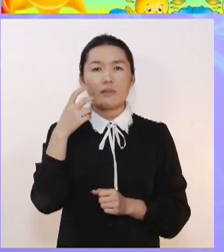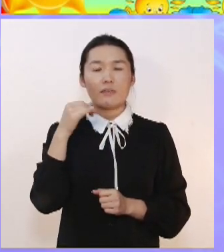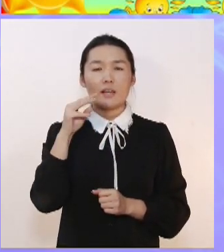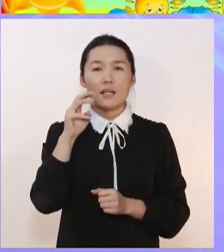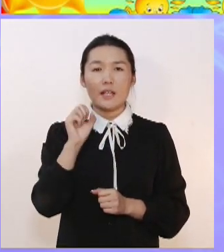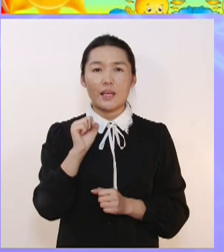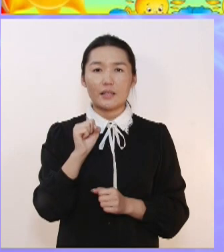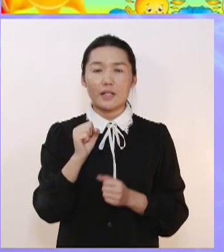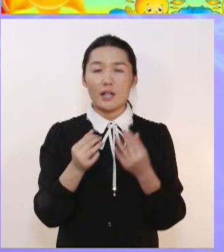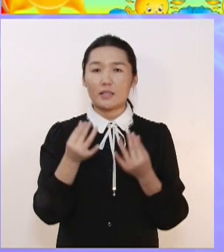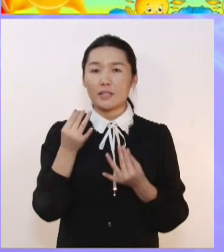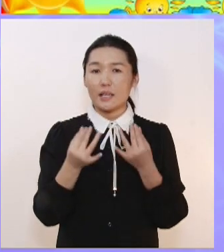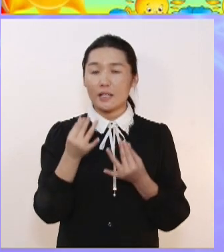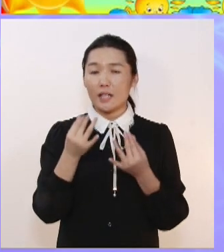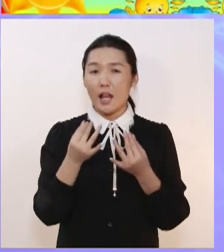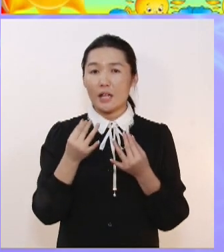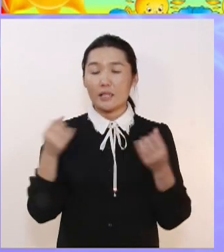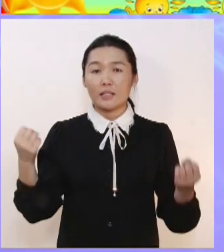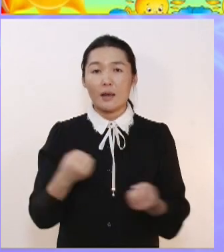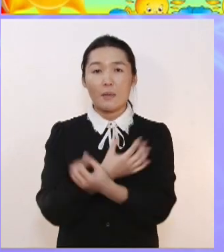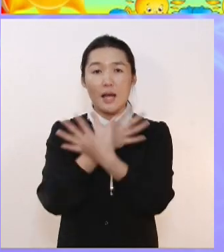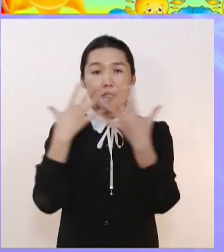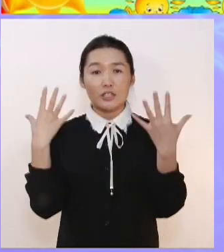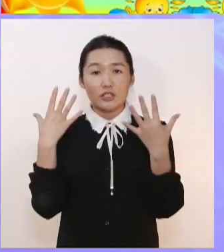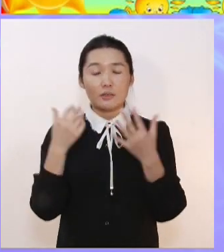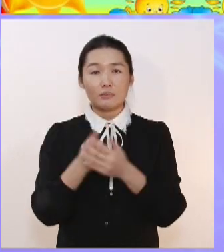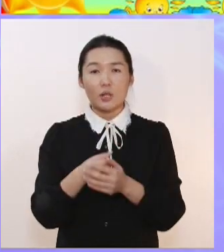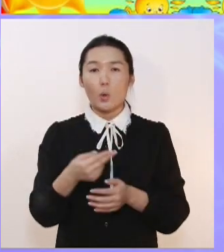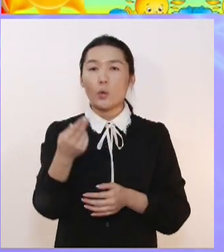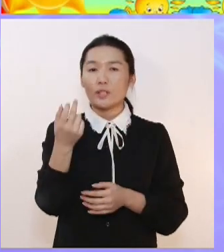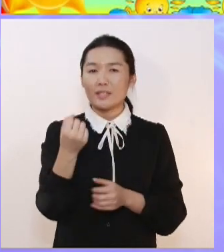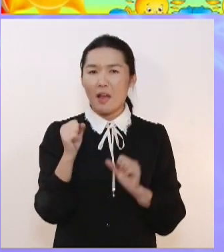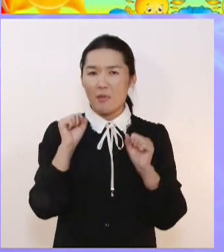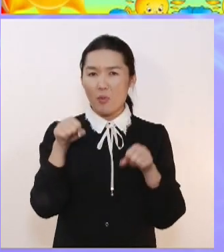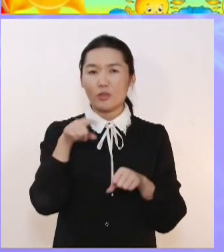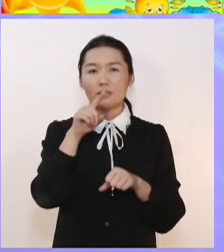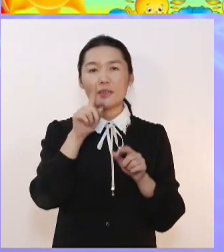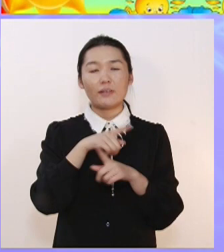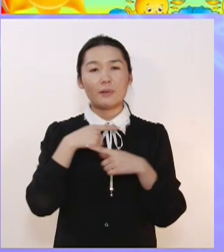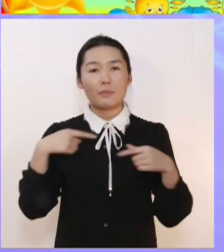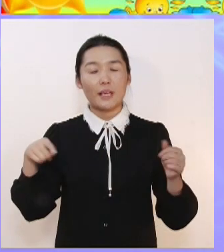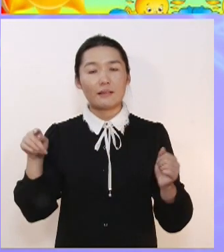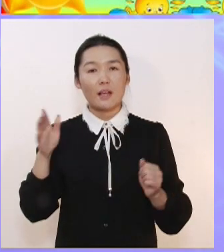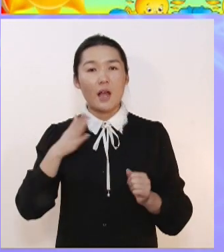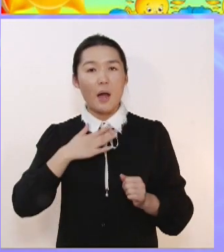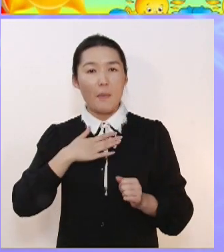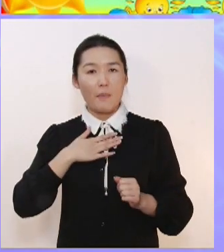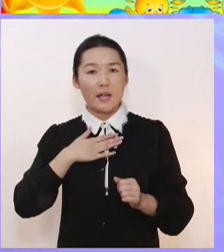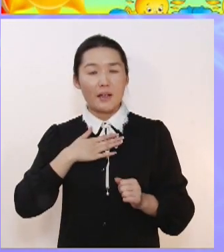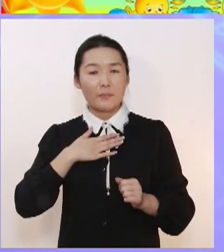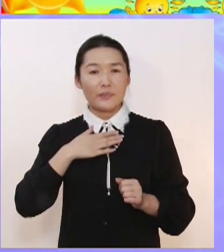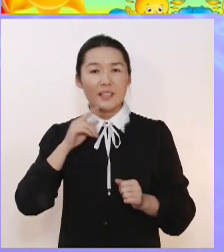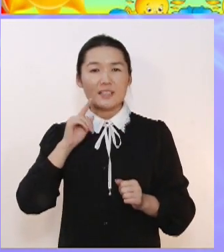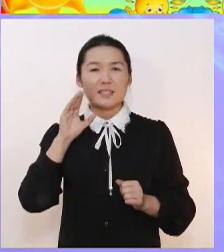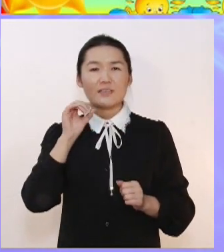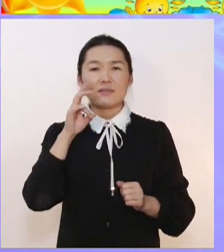заиграли на праздничном балу. Да, можете вы петь, а мы